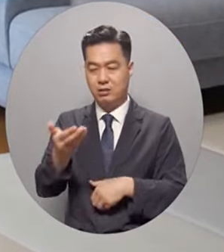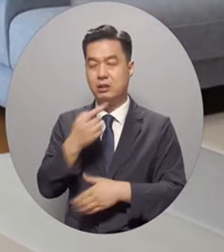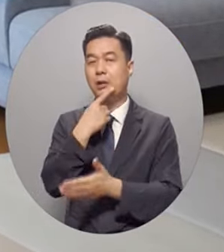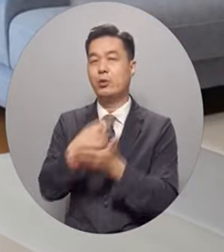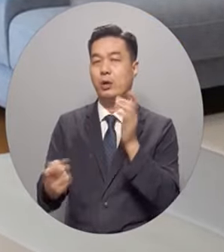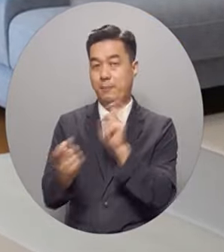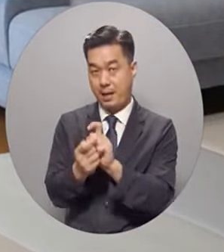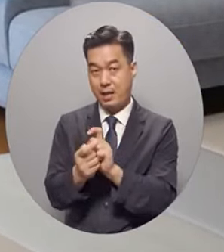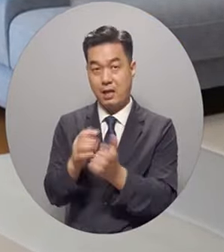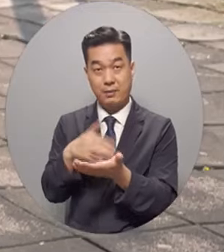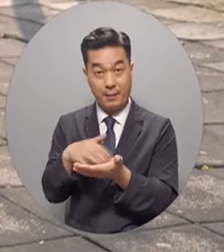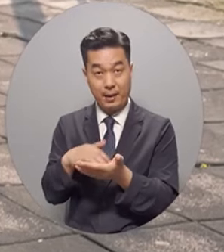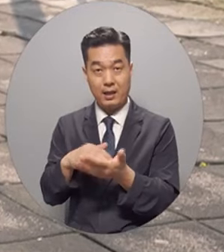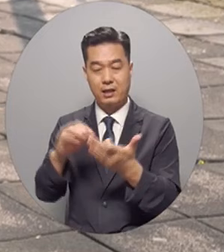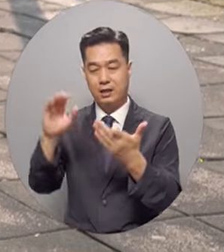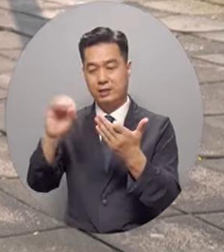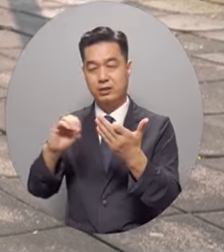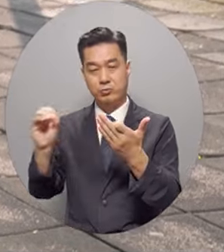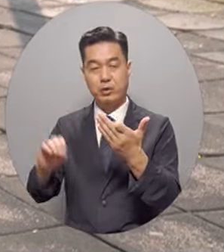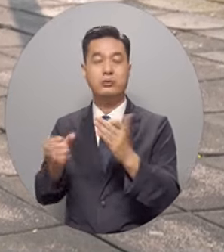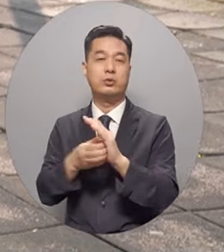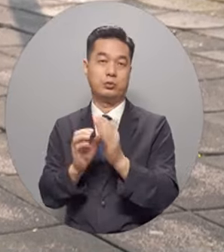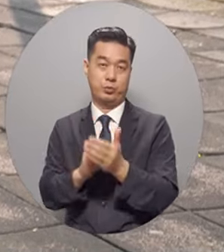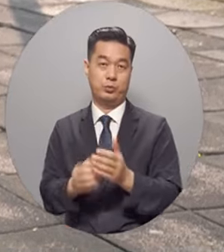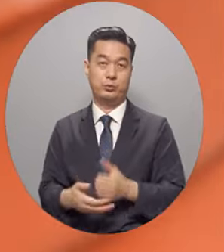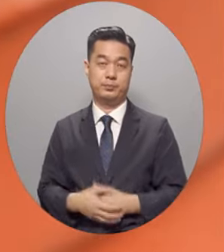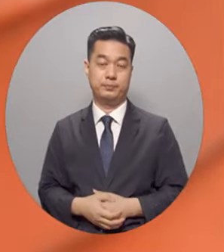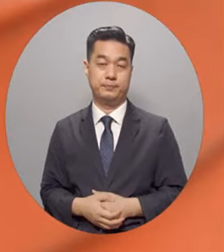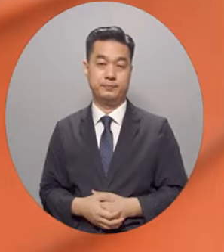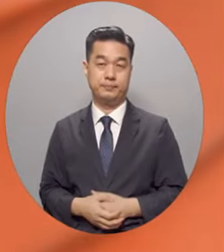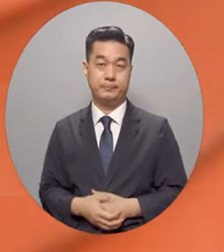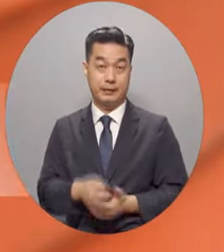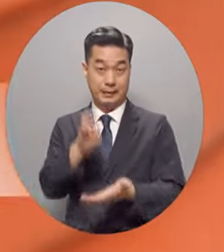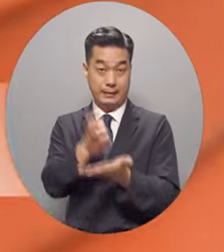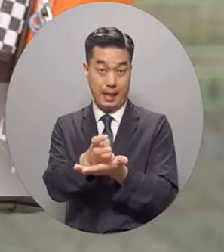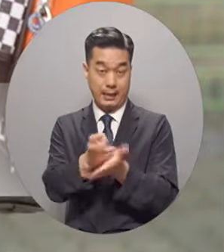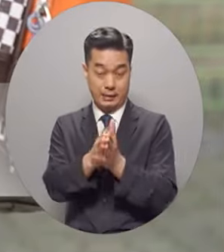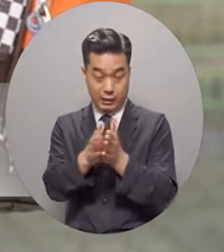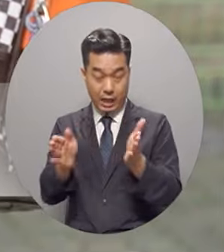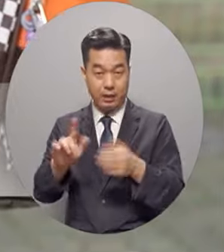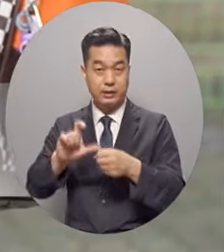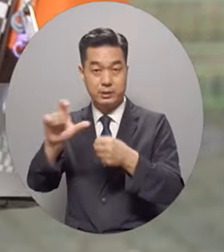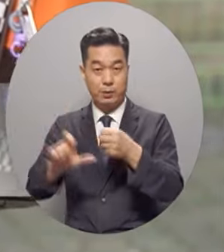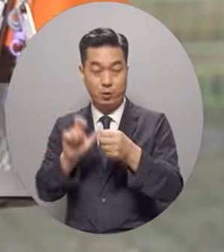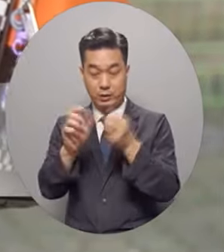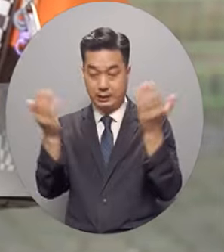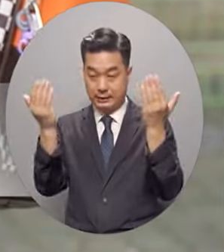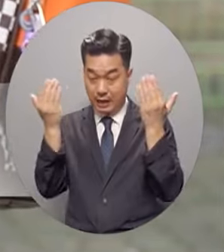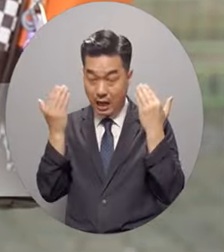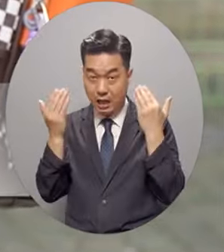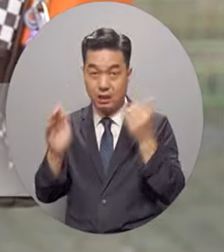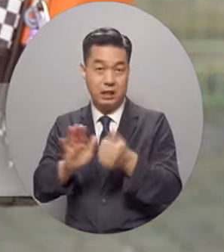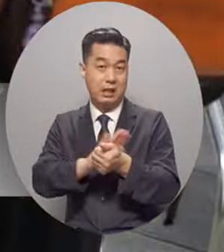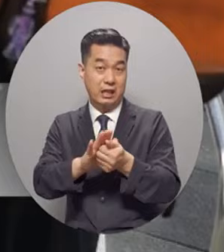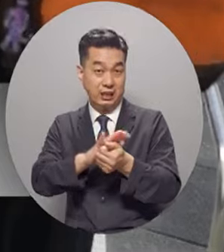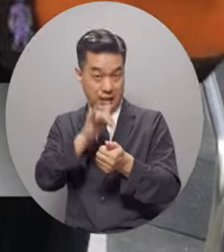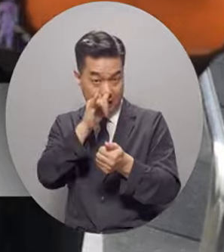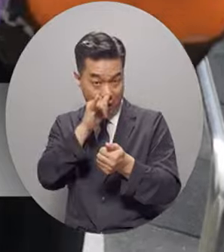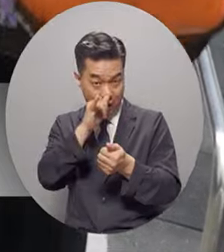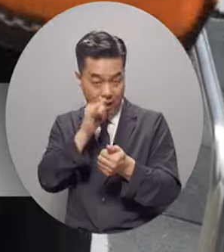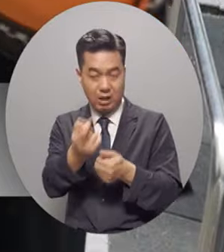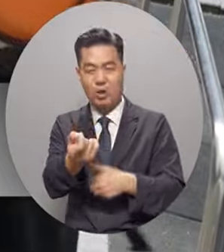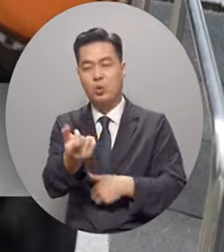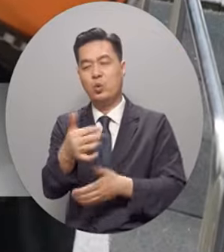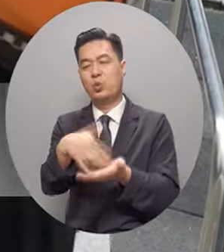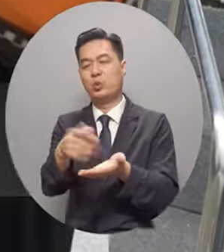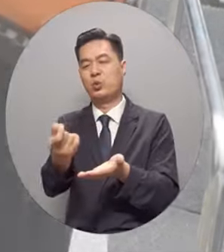당한 사람은 19%에 달했습니다. 제도가 시행된 지 15년이 지났지만 혜택을 보고 있는 사람은 소수에